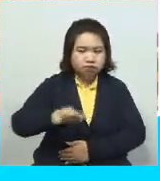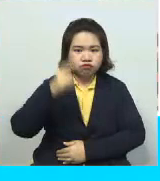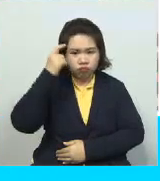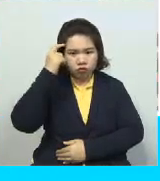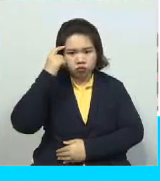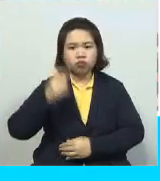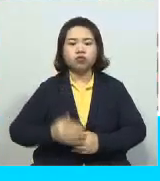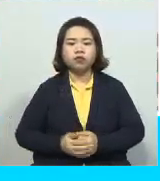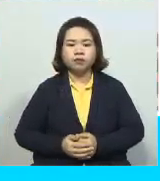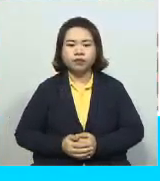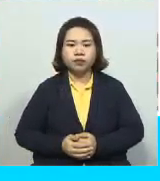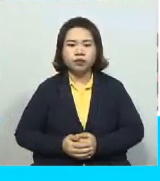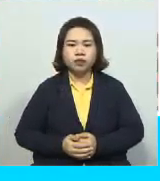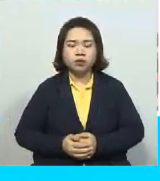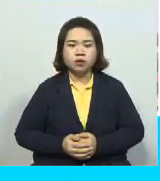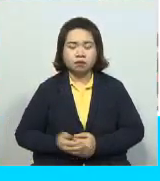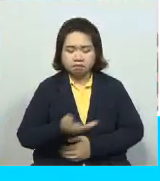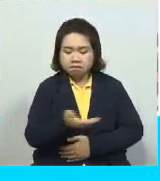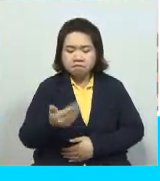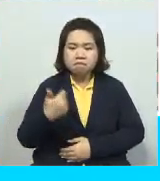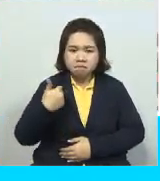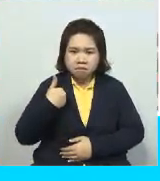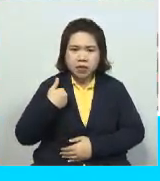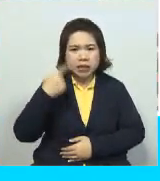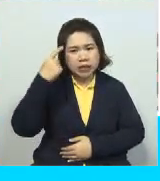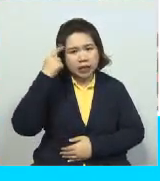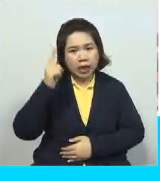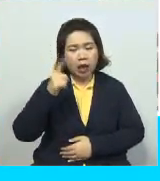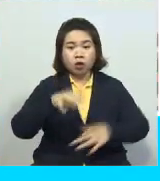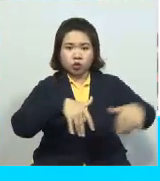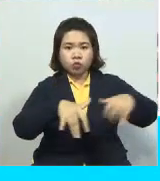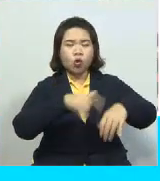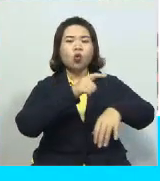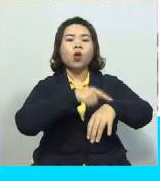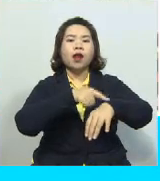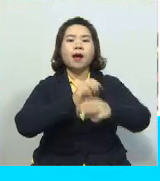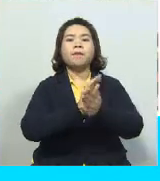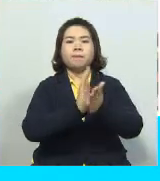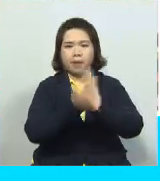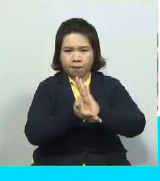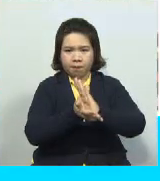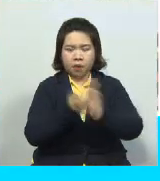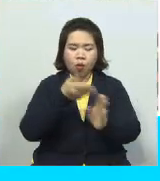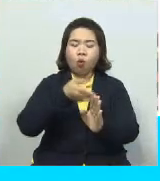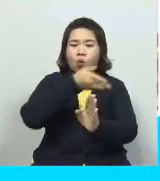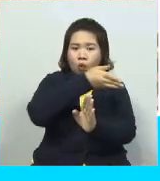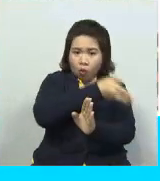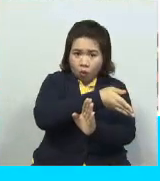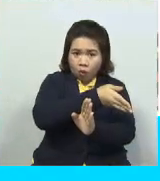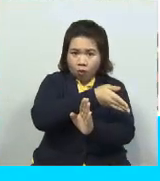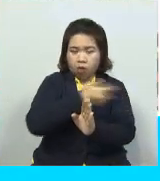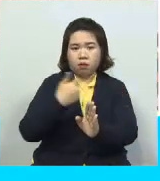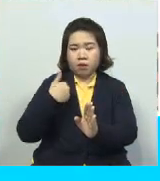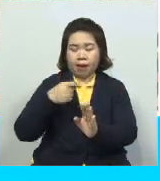เพราะฉะนั้นในส่วนของพี่น้องประชาชนก็จะมีการทั้งปรับเวลานะครับในการเดินทางทั้งปรับ